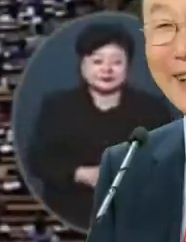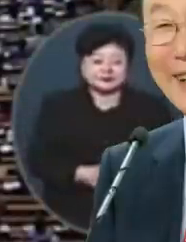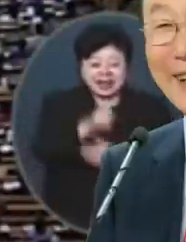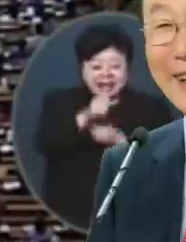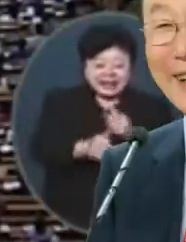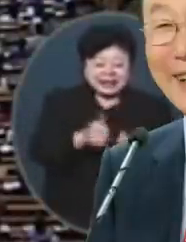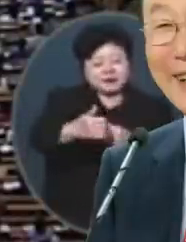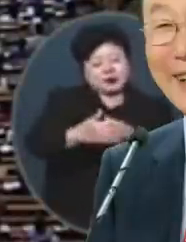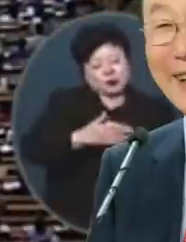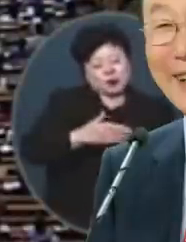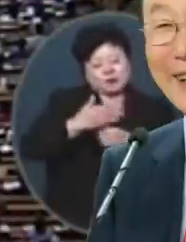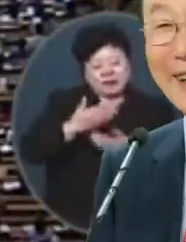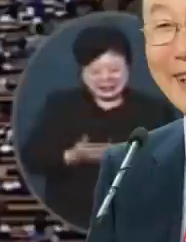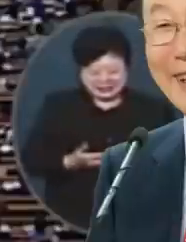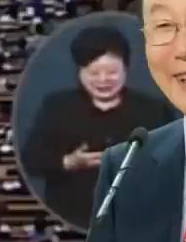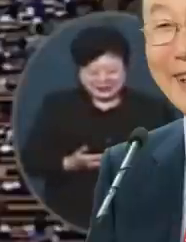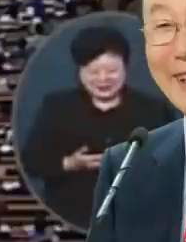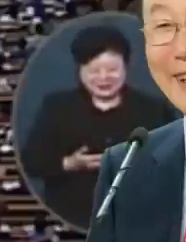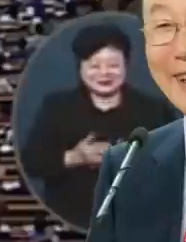하나님의 도움을 받아